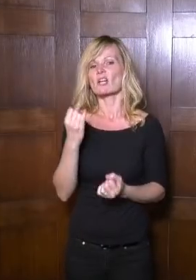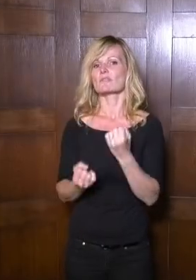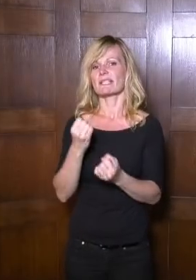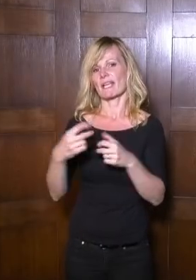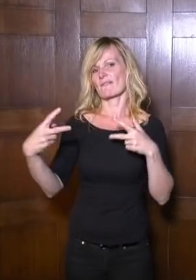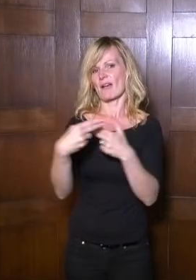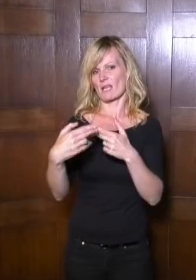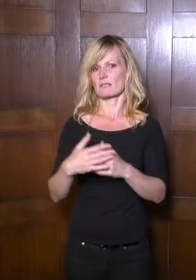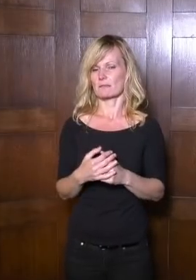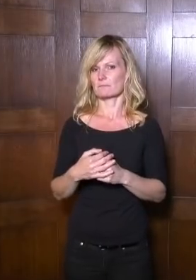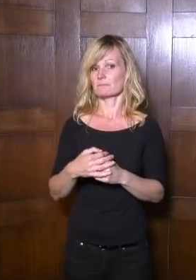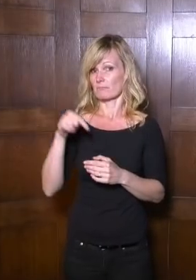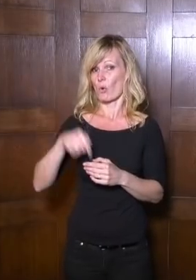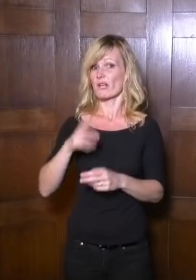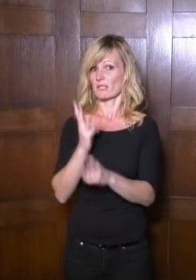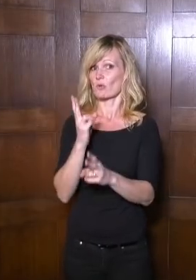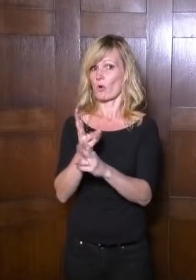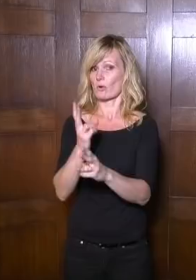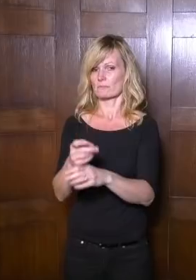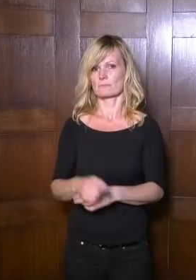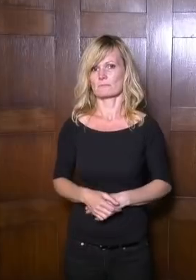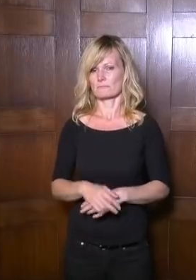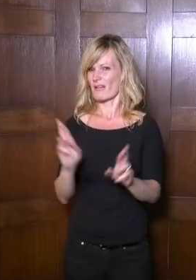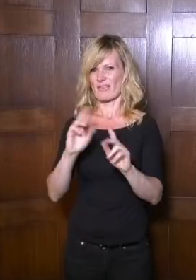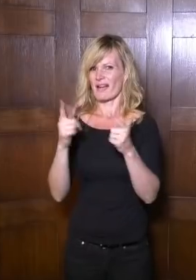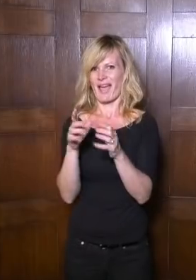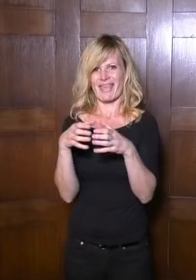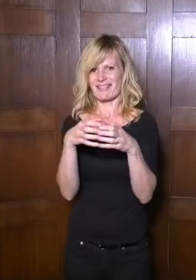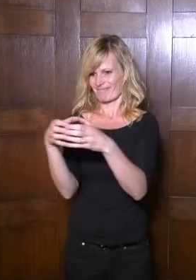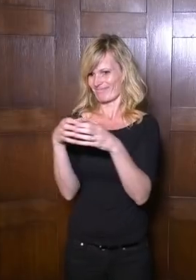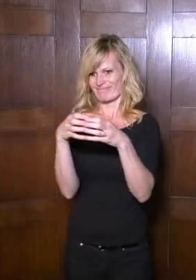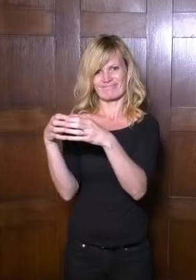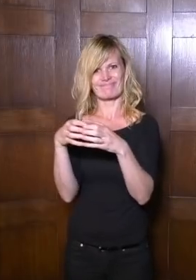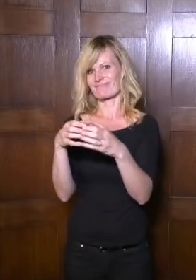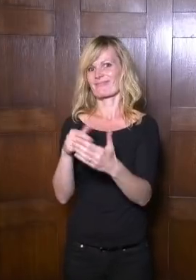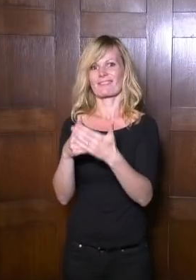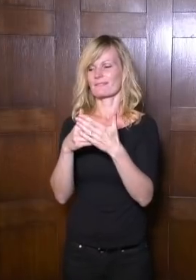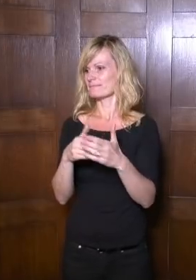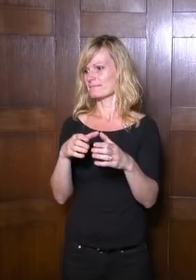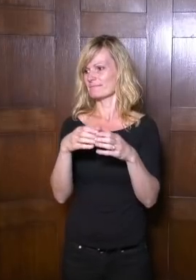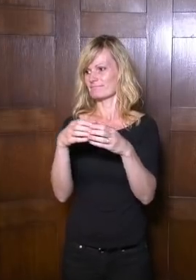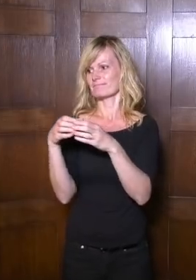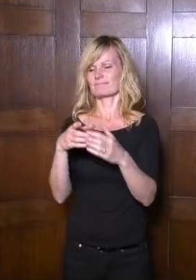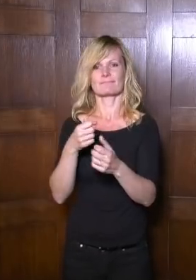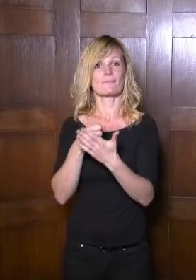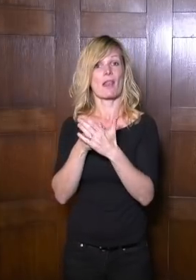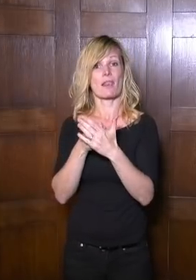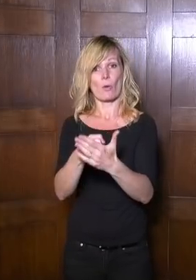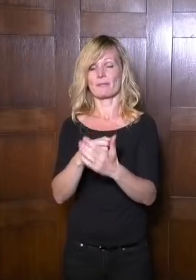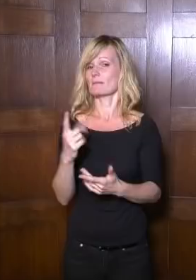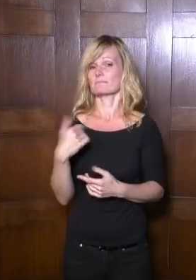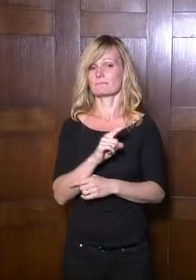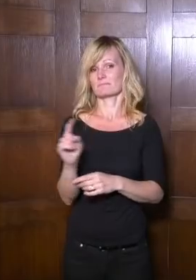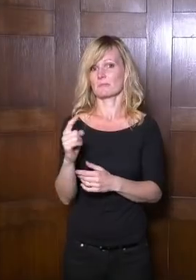anhält. Und hier kann man klar sagen, wer keine Lobby hat, der wird natürlich nicht gesehen. Ich möchte aber sagen, das ist gar nicht als